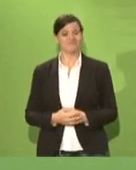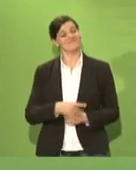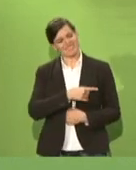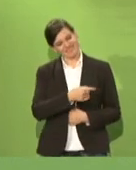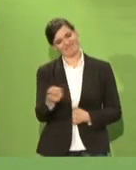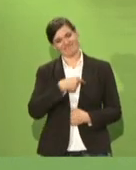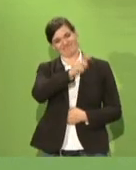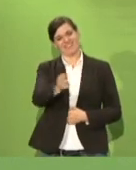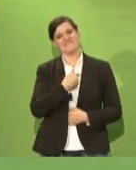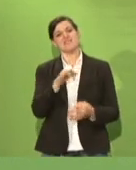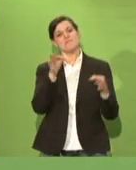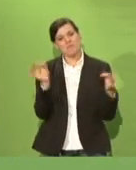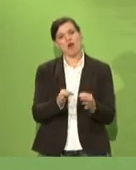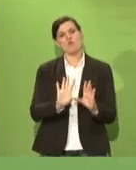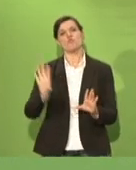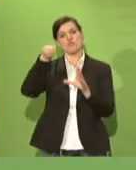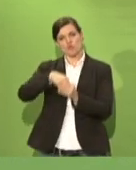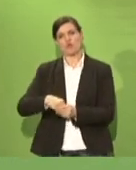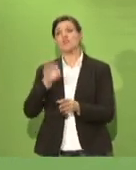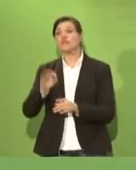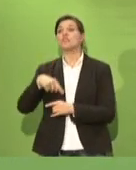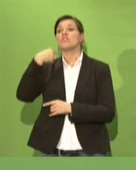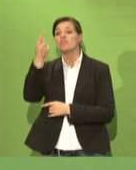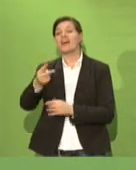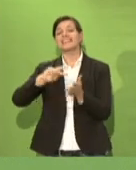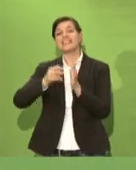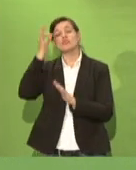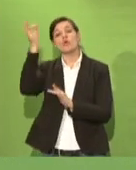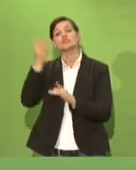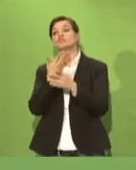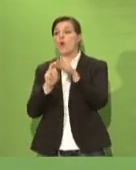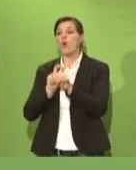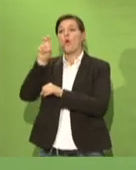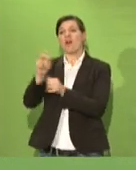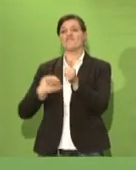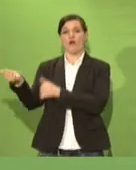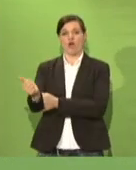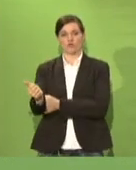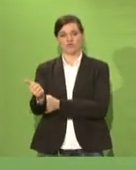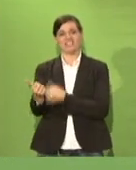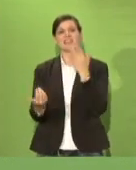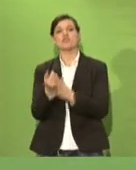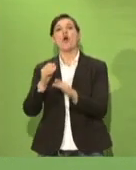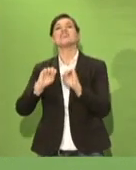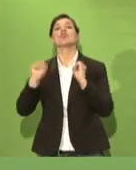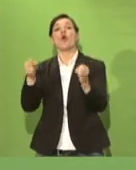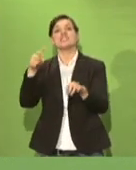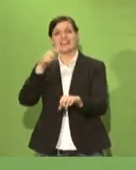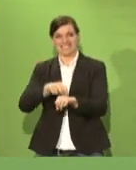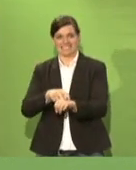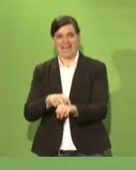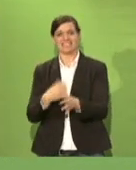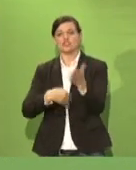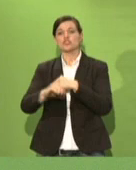wir, um den nächsten notwendigen technologischen Sprung zu machen. Eine neue Gründerzeit, Unternehmerinnen und Unternehmer, die